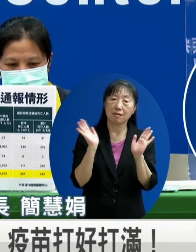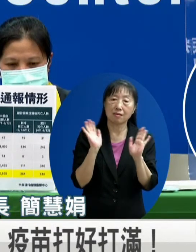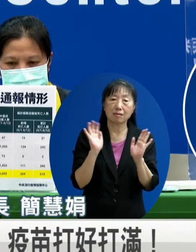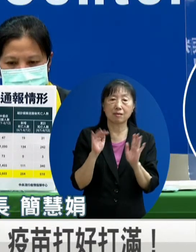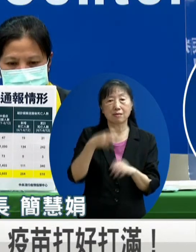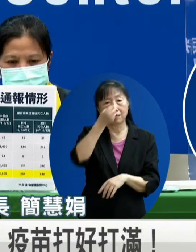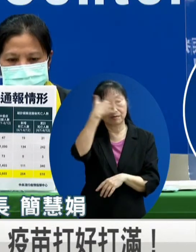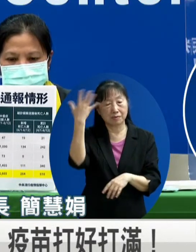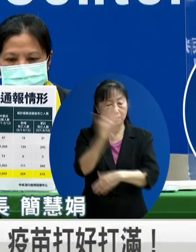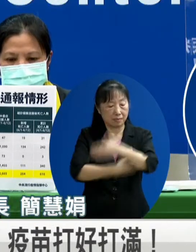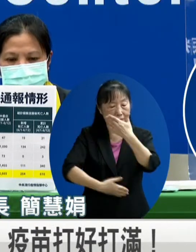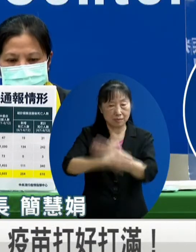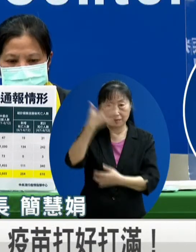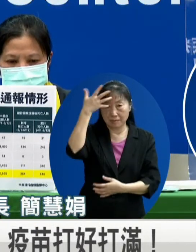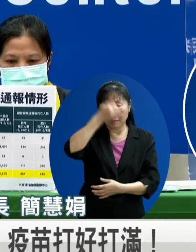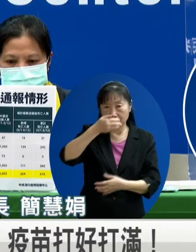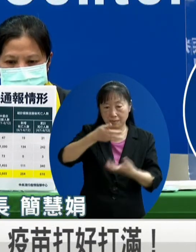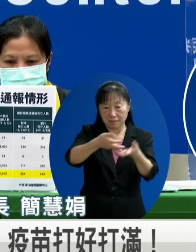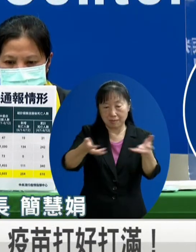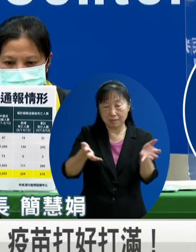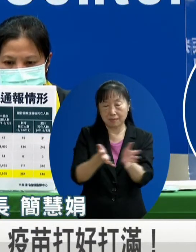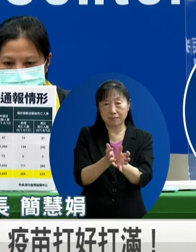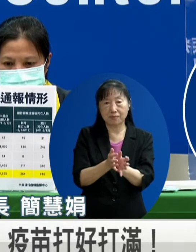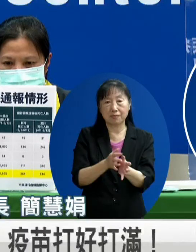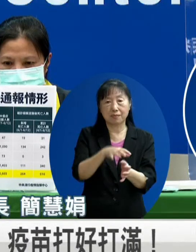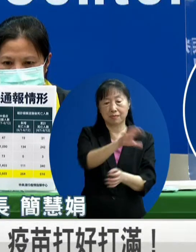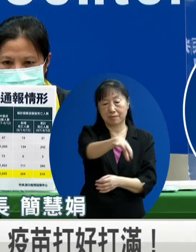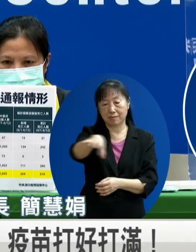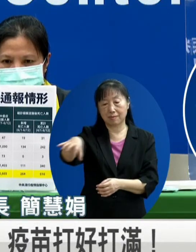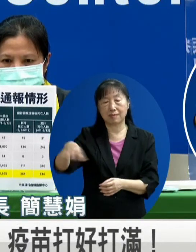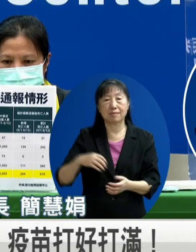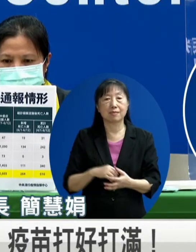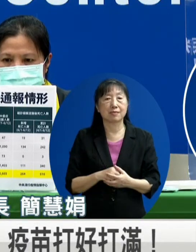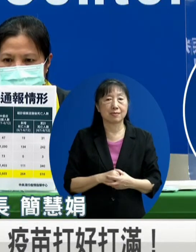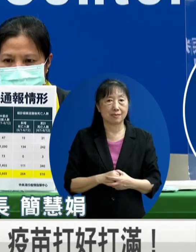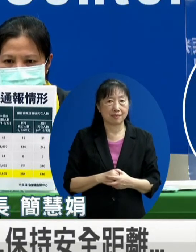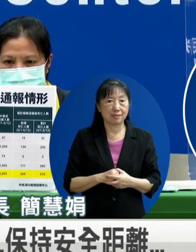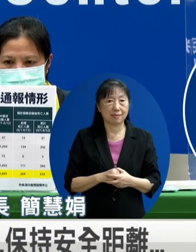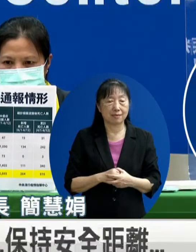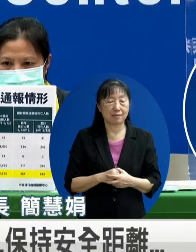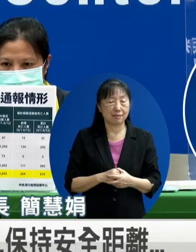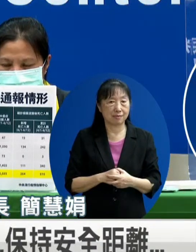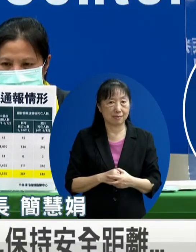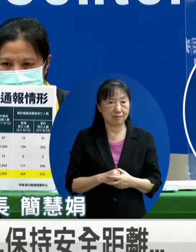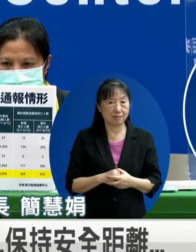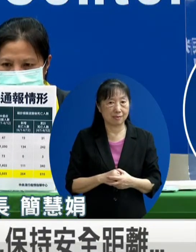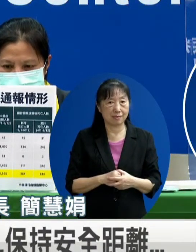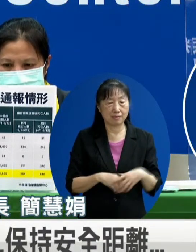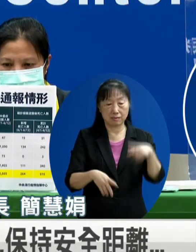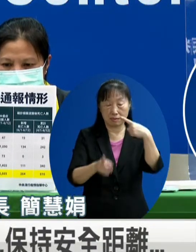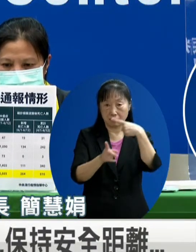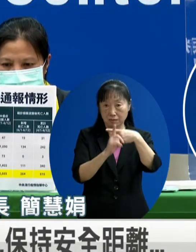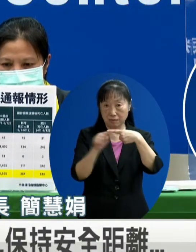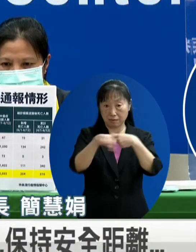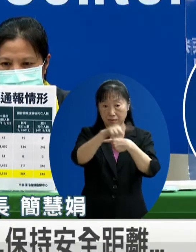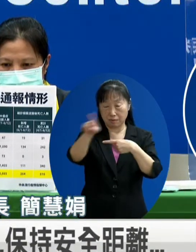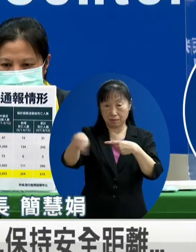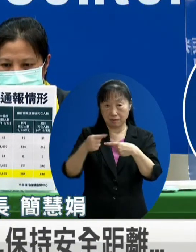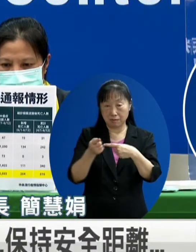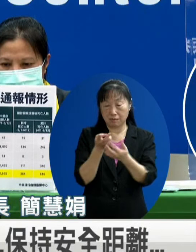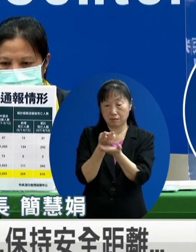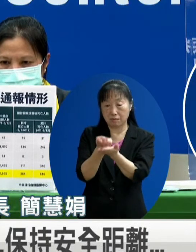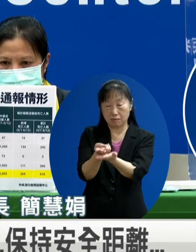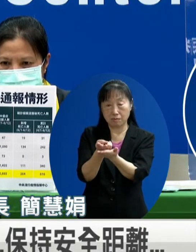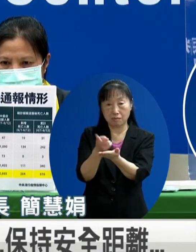儿少、身障老人的这个社福的住宿型机构。 那确诊的住民人数